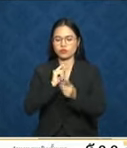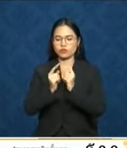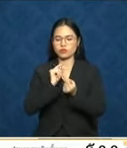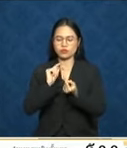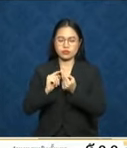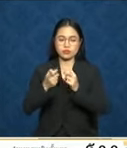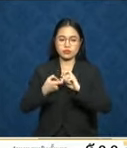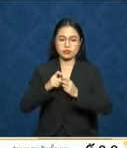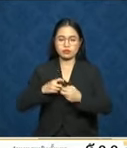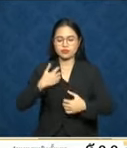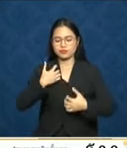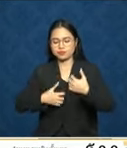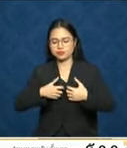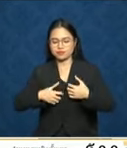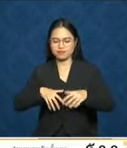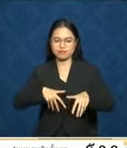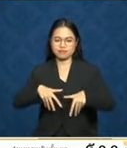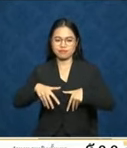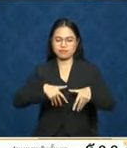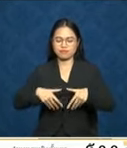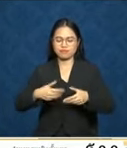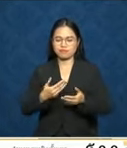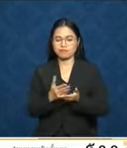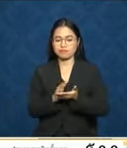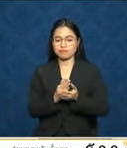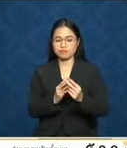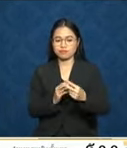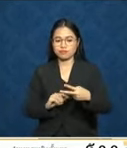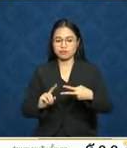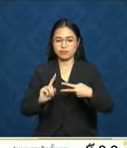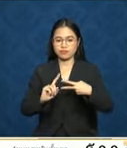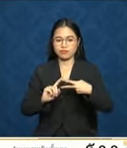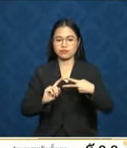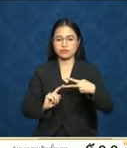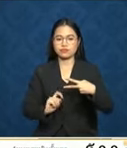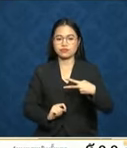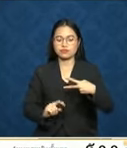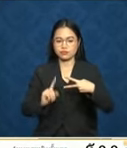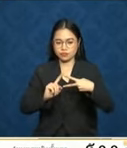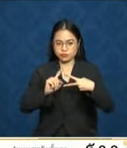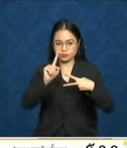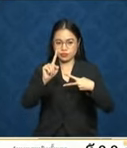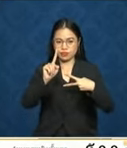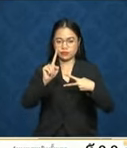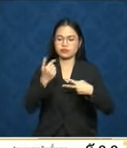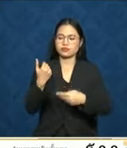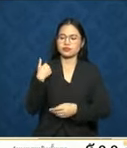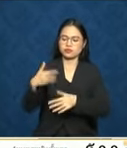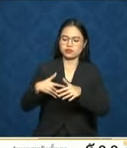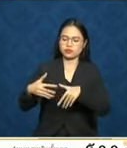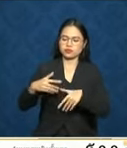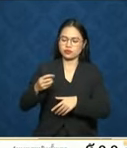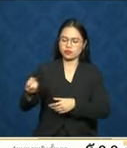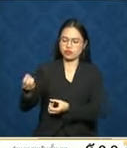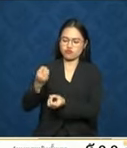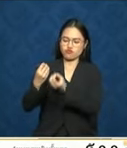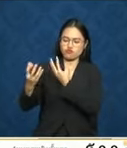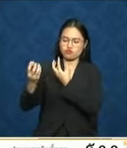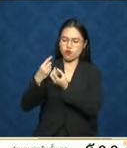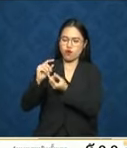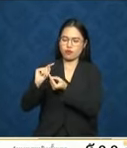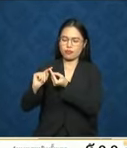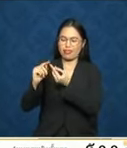เดือดร้อนของพี่น้องประชาชน2เรื่องด้วยกันนะคะเรื่องแรกค่ะดิฉันได้รับเรื่องร้องเรียนจากท่านนายกสุรัตน์